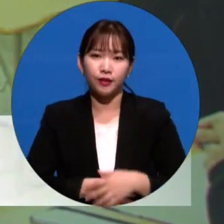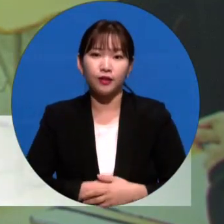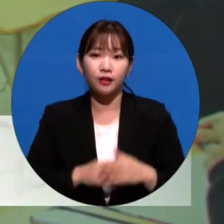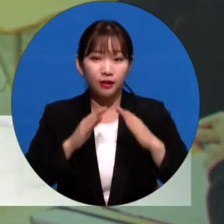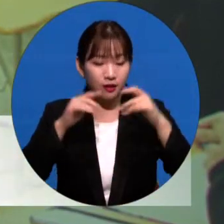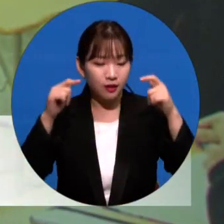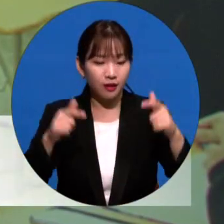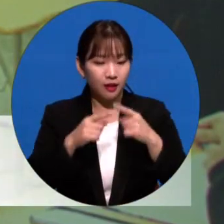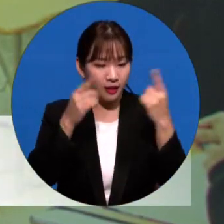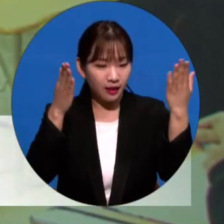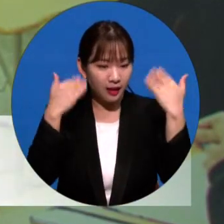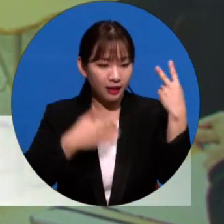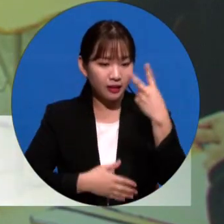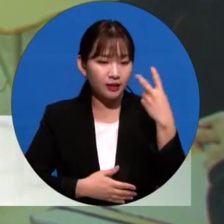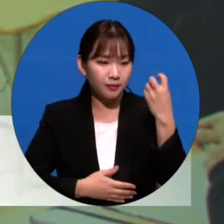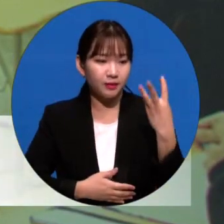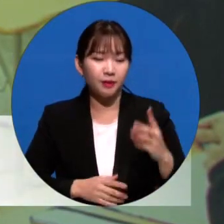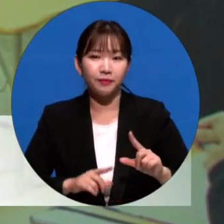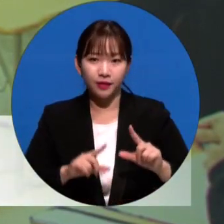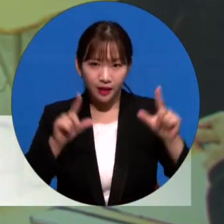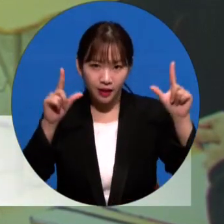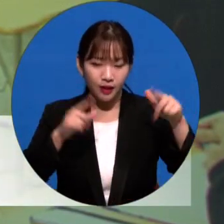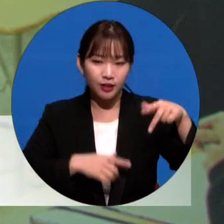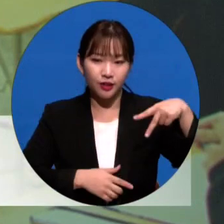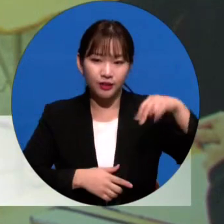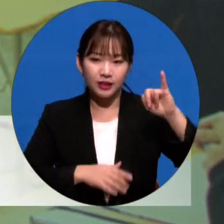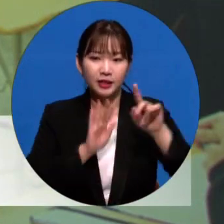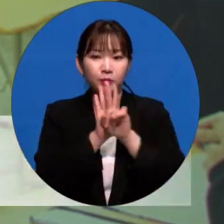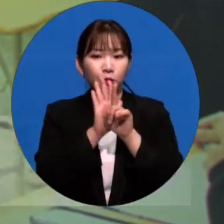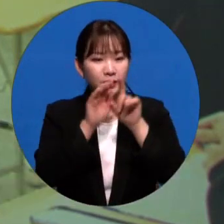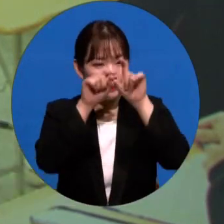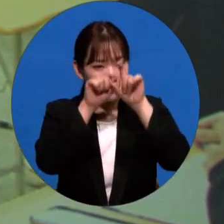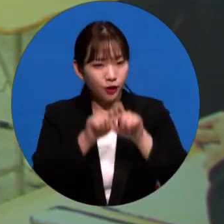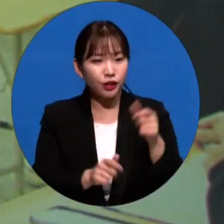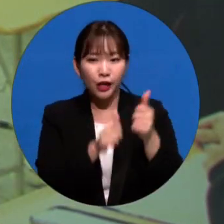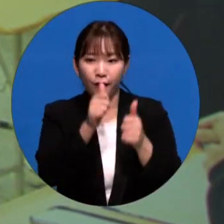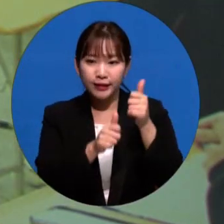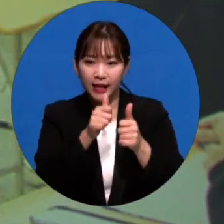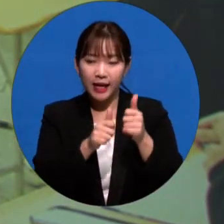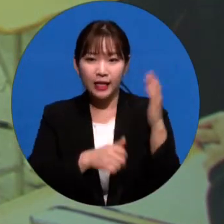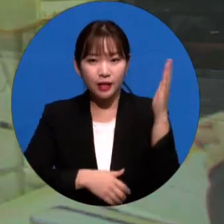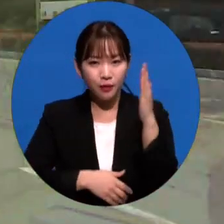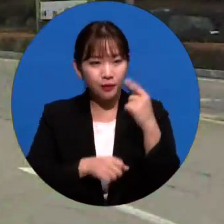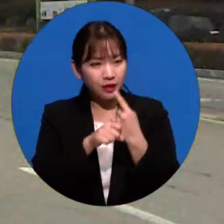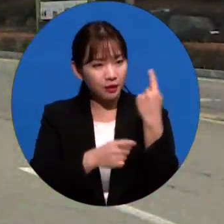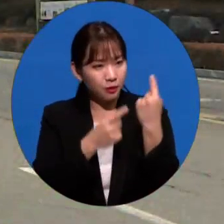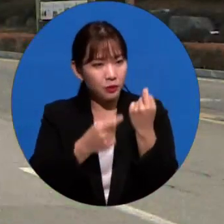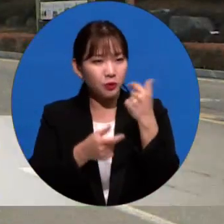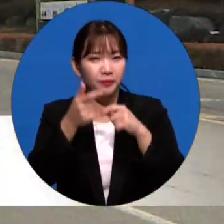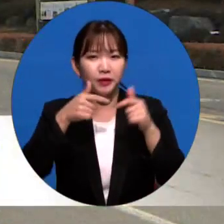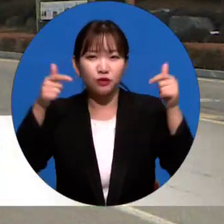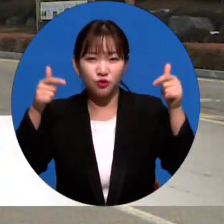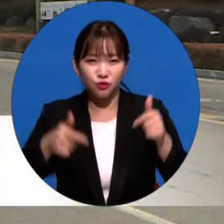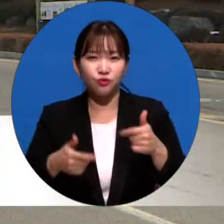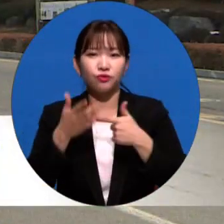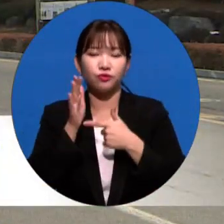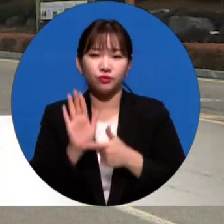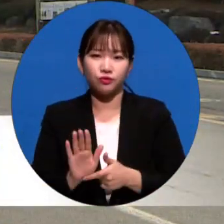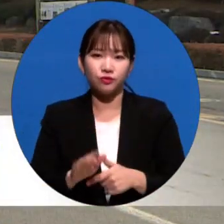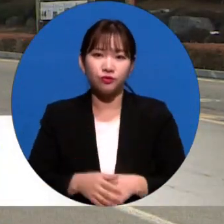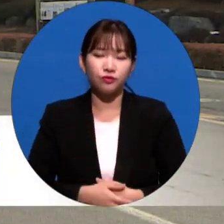전남 지역 대학 2023학년도 정시 모집 평균 경쟁률이 지난해보다 소폭 하락한 것으로